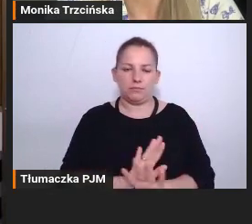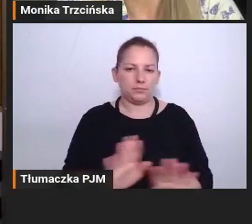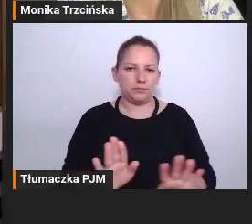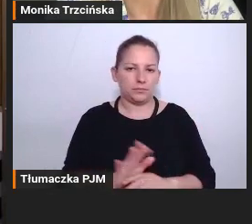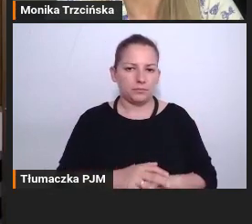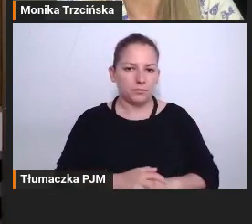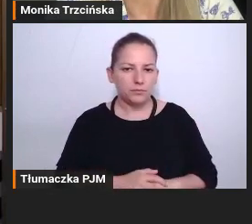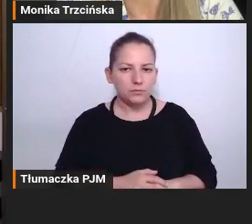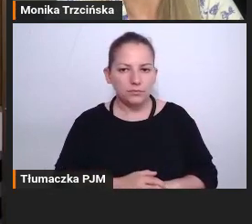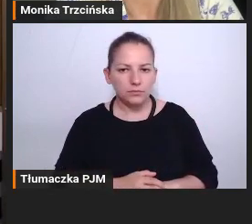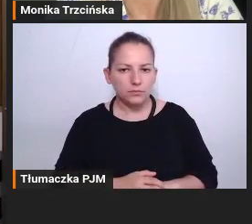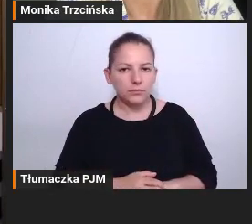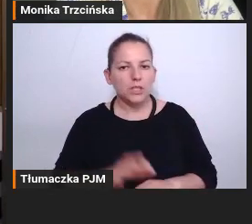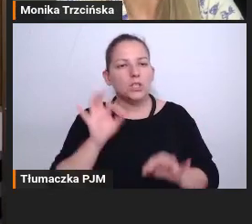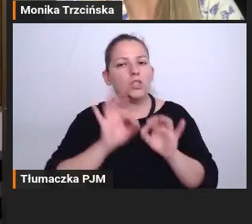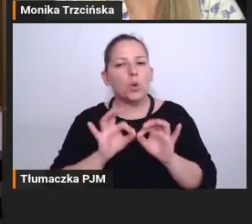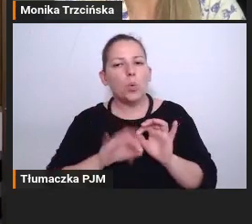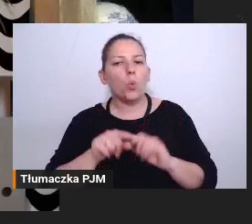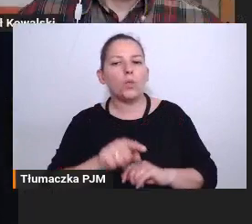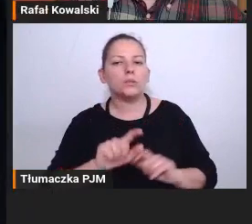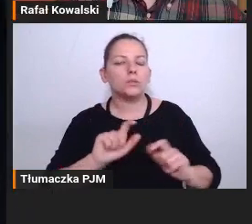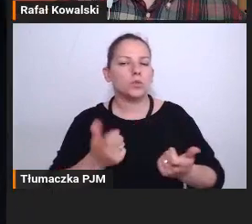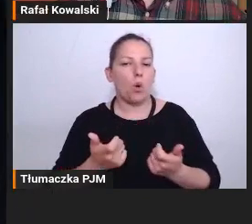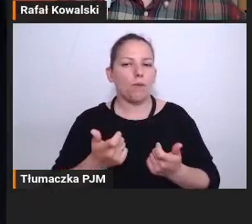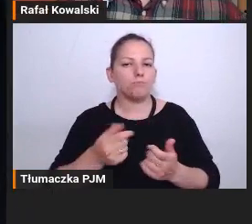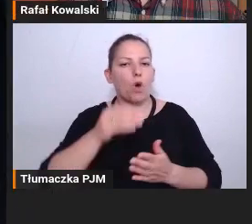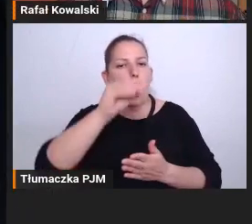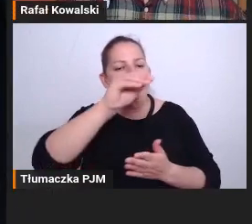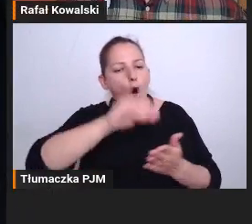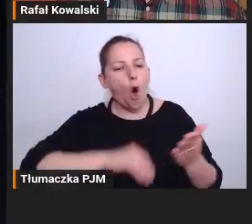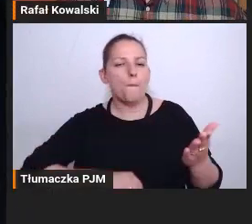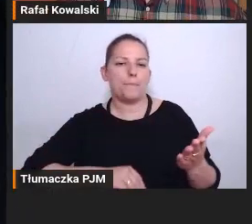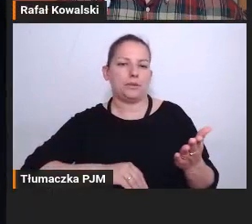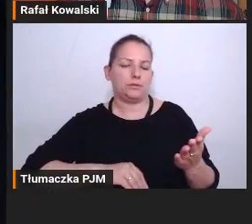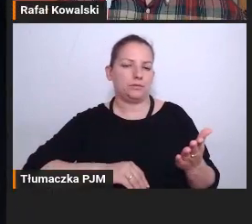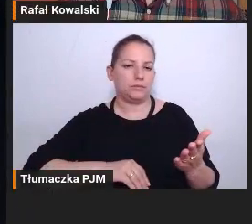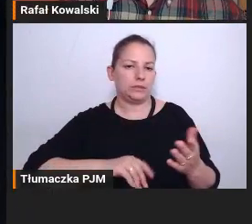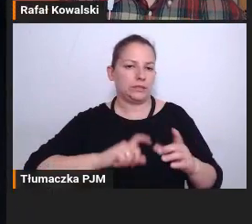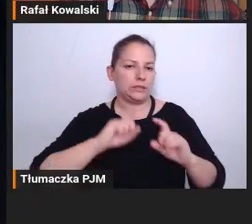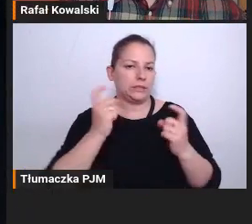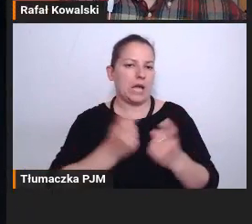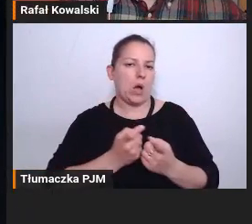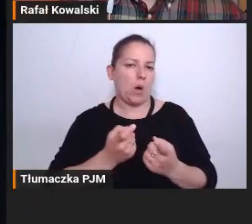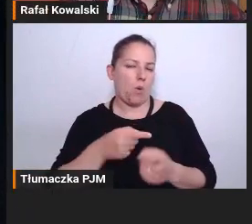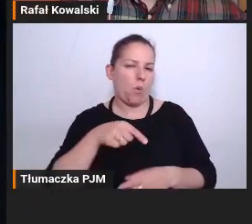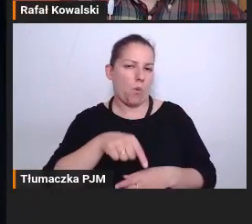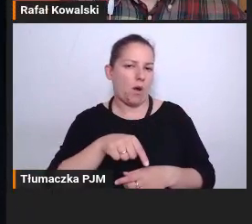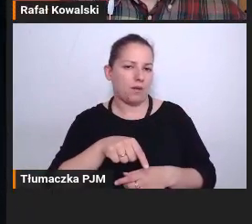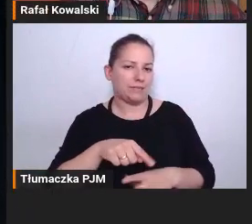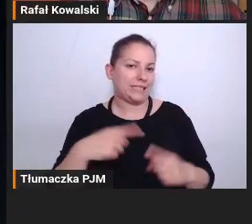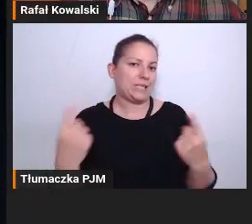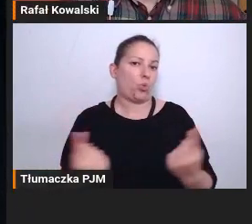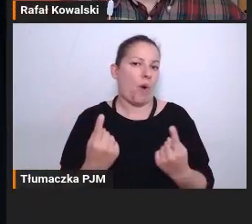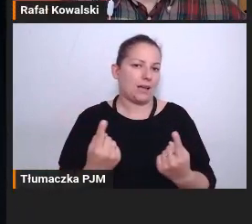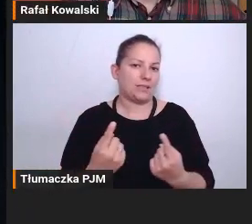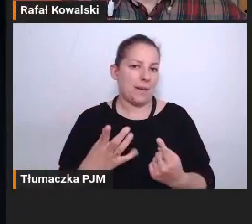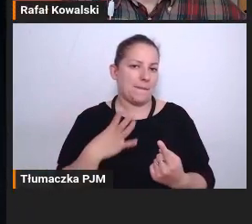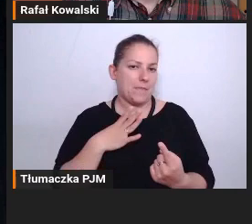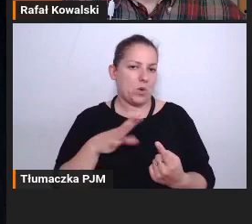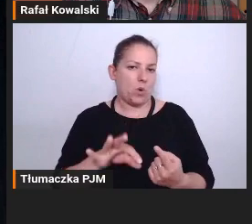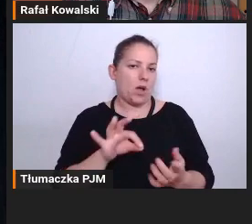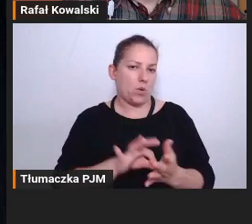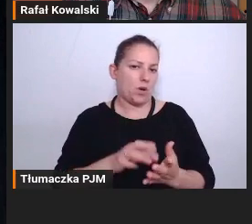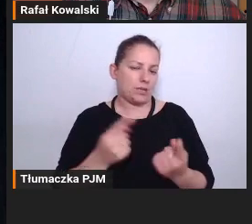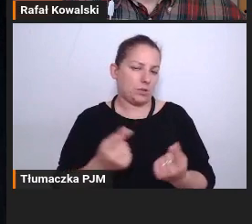czy jakiegoś szczególnego tutaj opisu całej tak naprawdę sytuacji, która ma